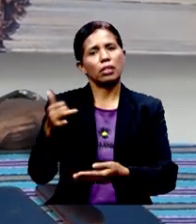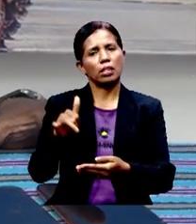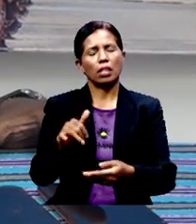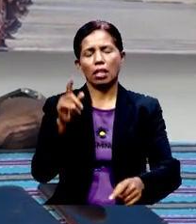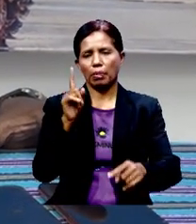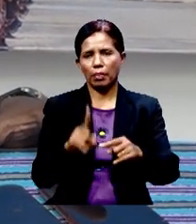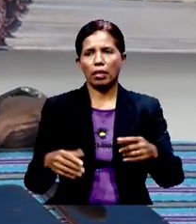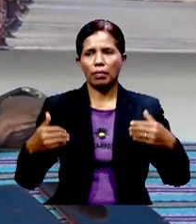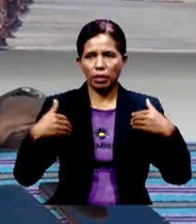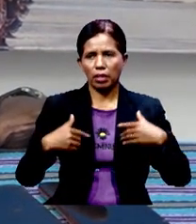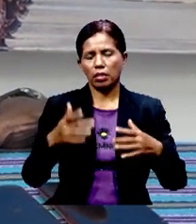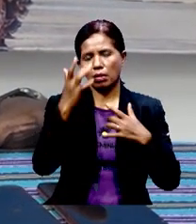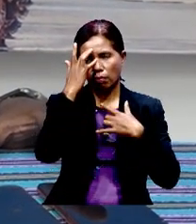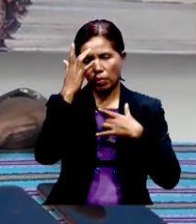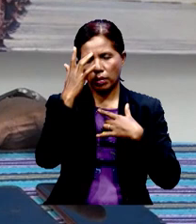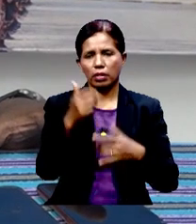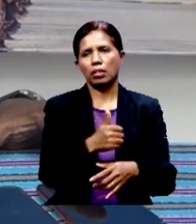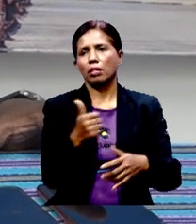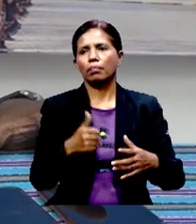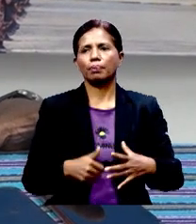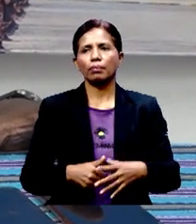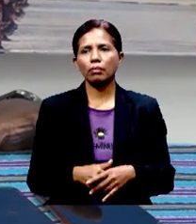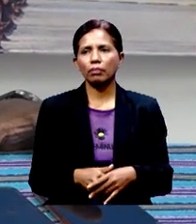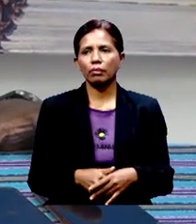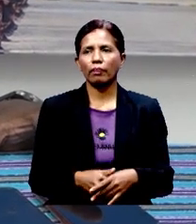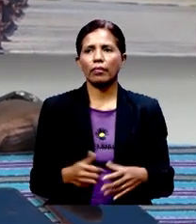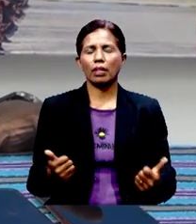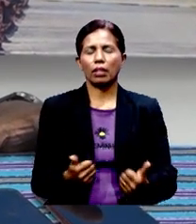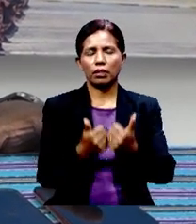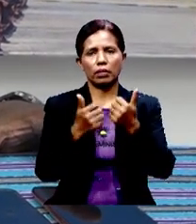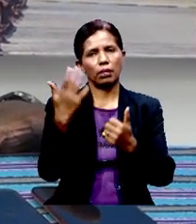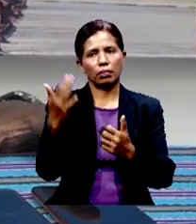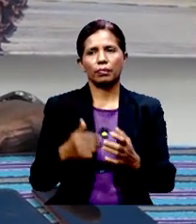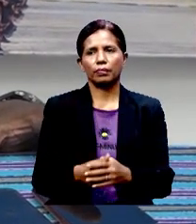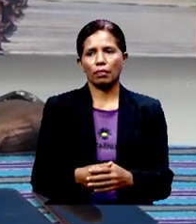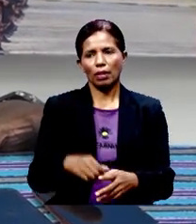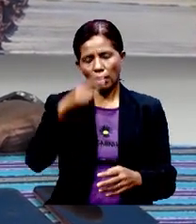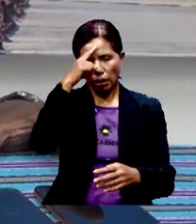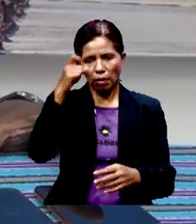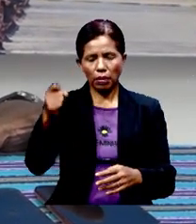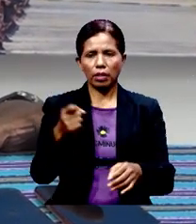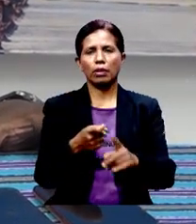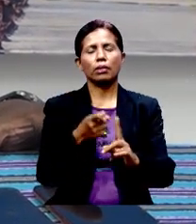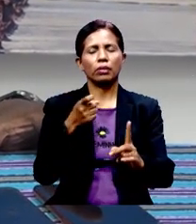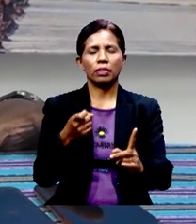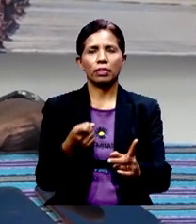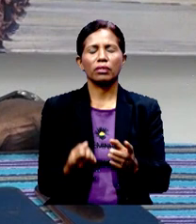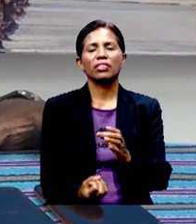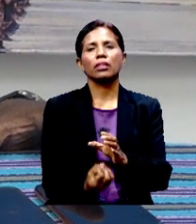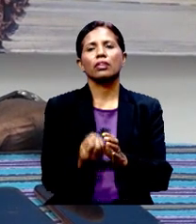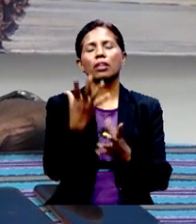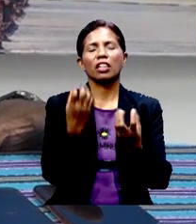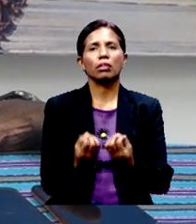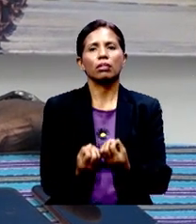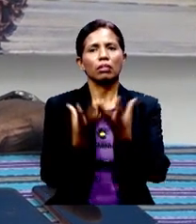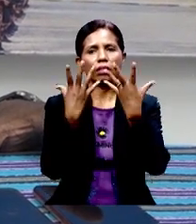hetan musuh pali be insiden rumah ya neba tandet impactu hosi tiru pugetis tambane me